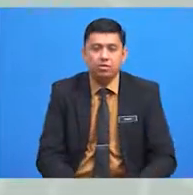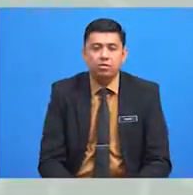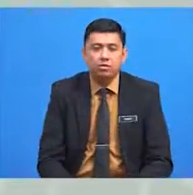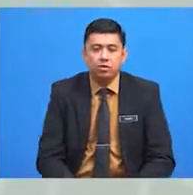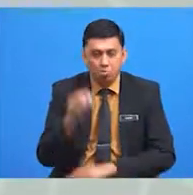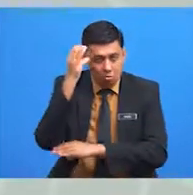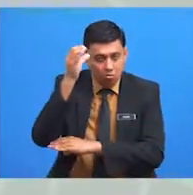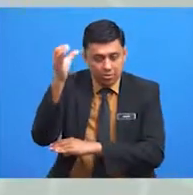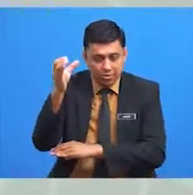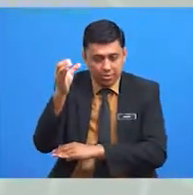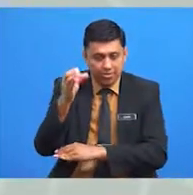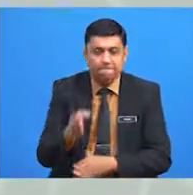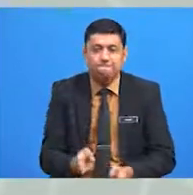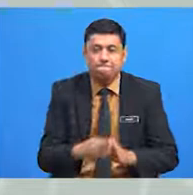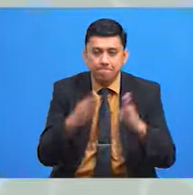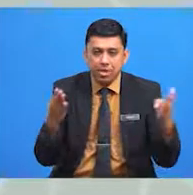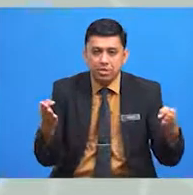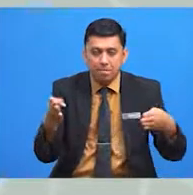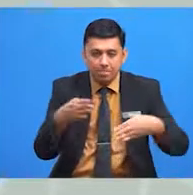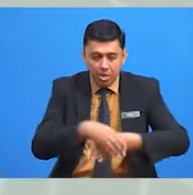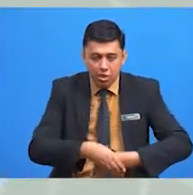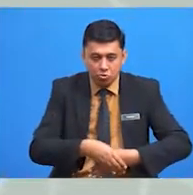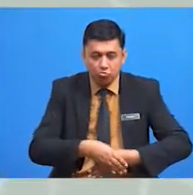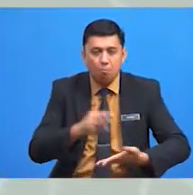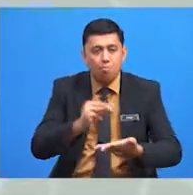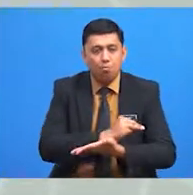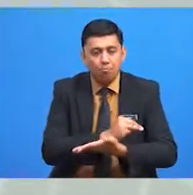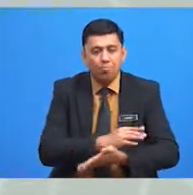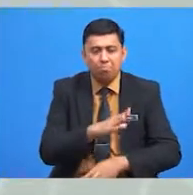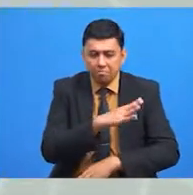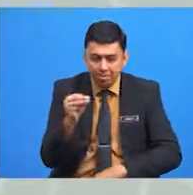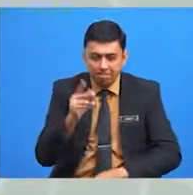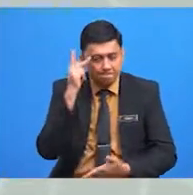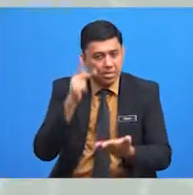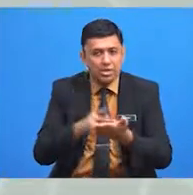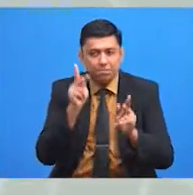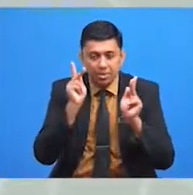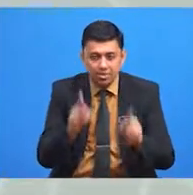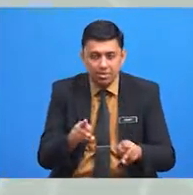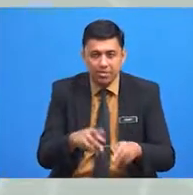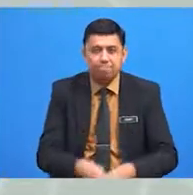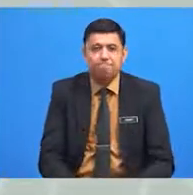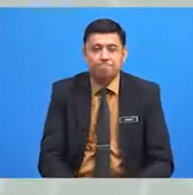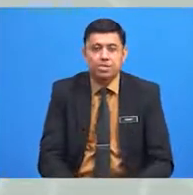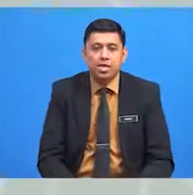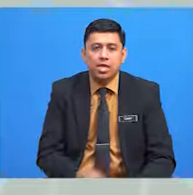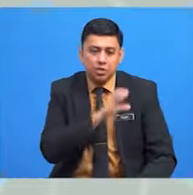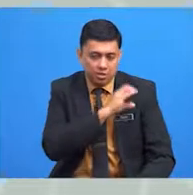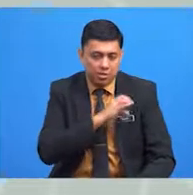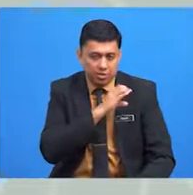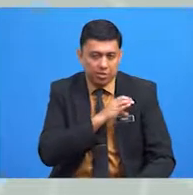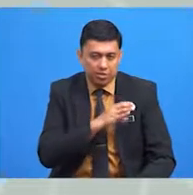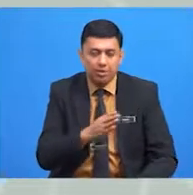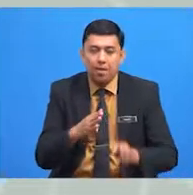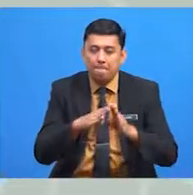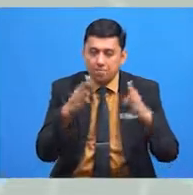Melayu Moden. Objektif kedua, pelajar dapat mengenal pasti ciri Bahasa Melayu Moden. Dan